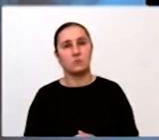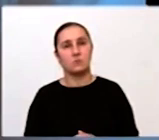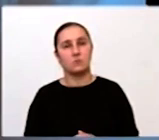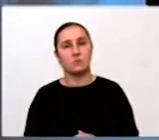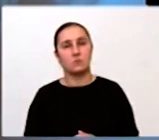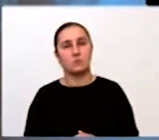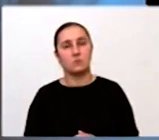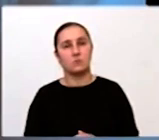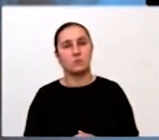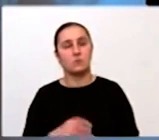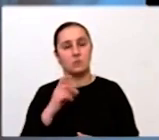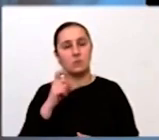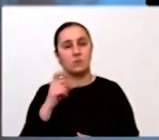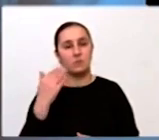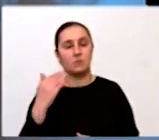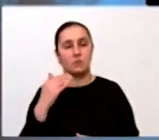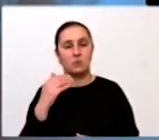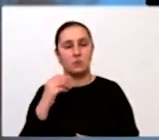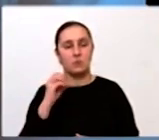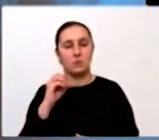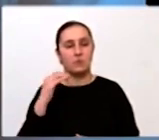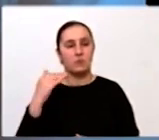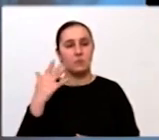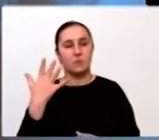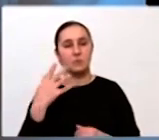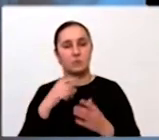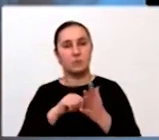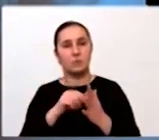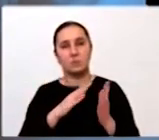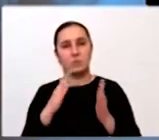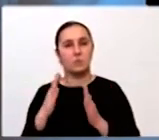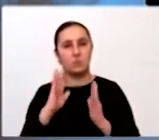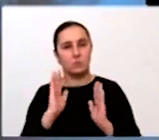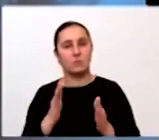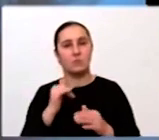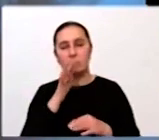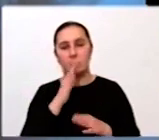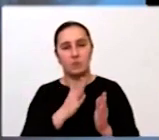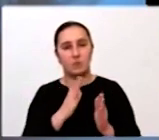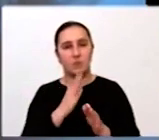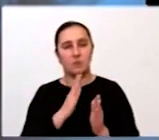Demak, F5 tugmasini bosgan holda buni yana surib olamiz vaqtini.